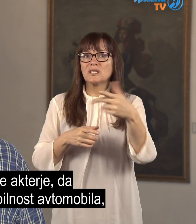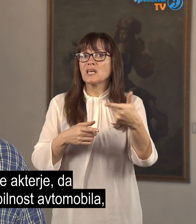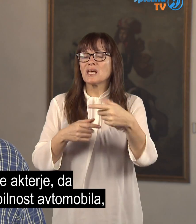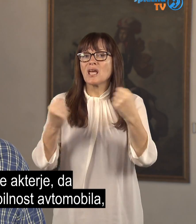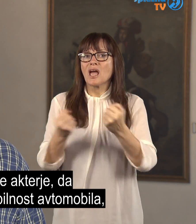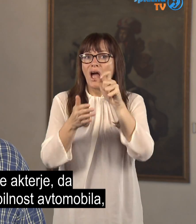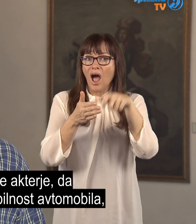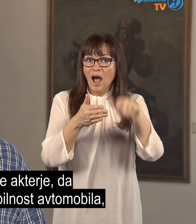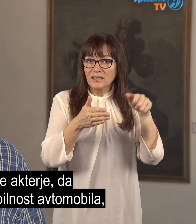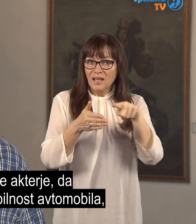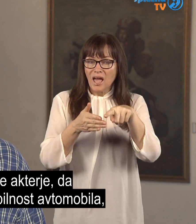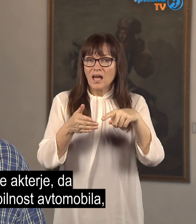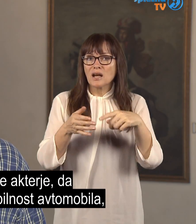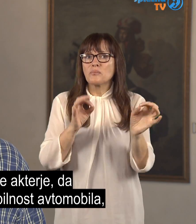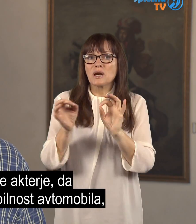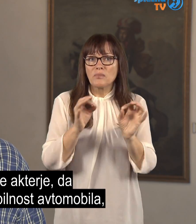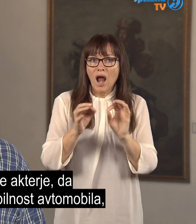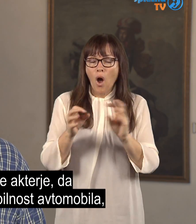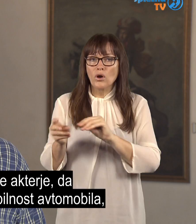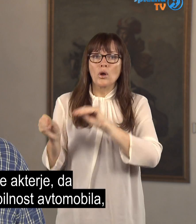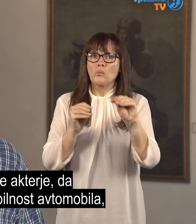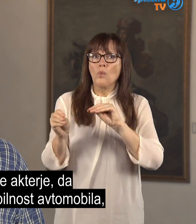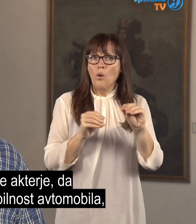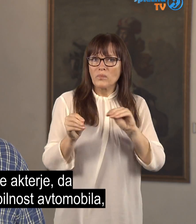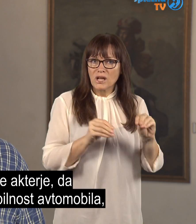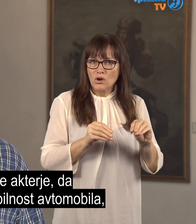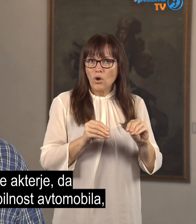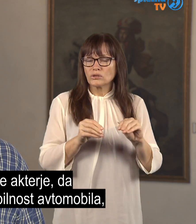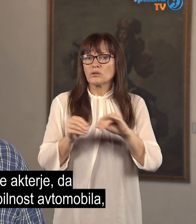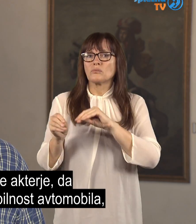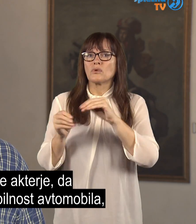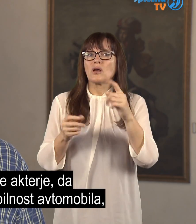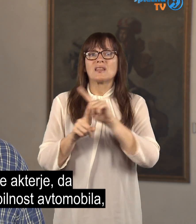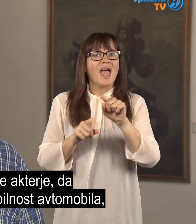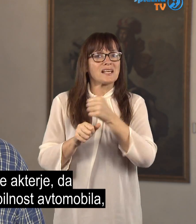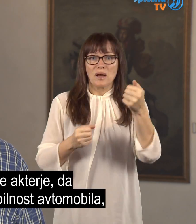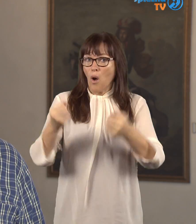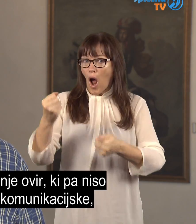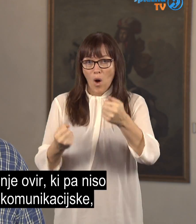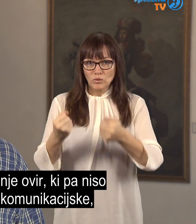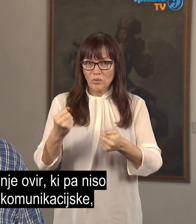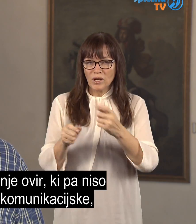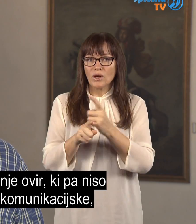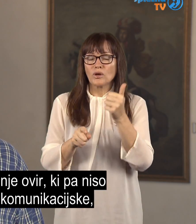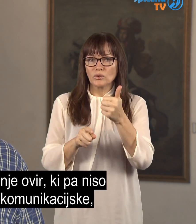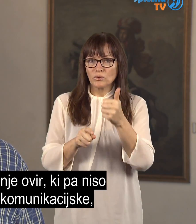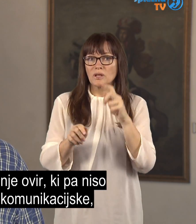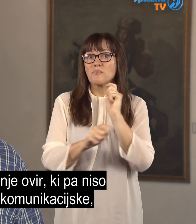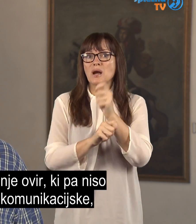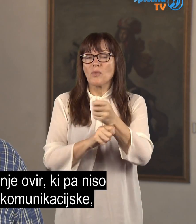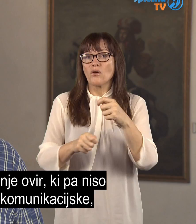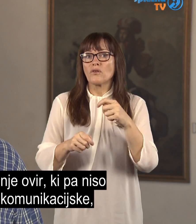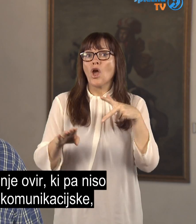ki pripravljajo telemobilnost, da mobilnost ni samo mobilnost avtomobila, ampak tudi premagovanje